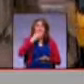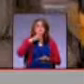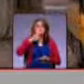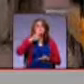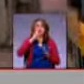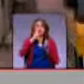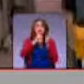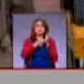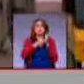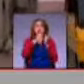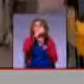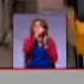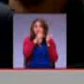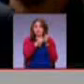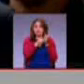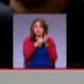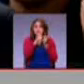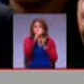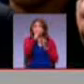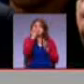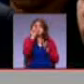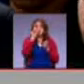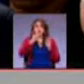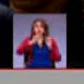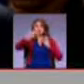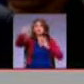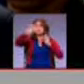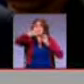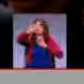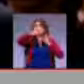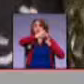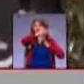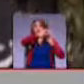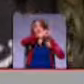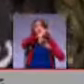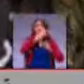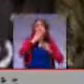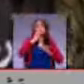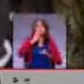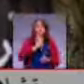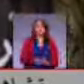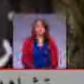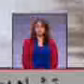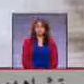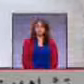استلمت الحمد لله للشركه القابضه للماء والشرب لابتداء شغل الصرف الصحي.